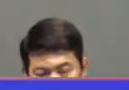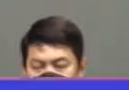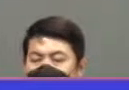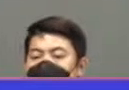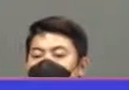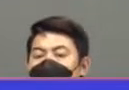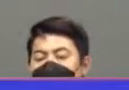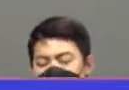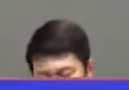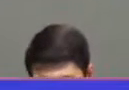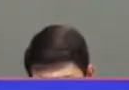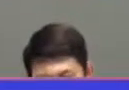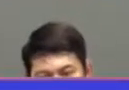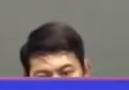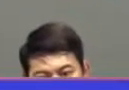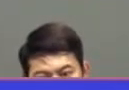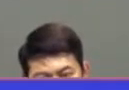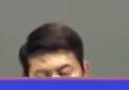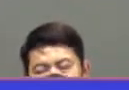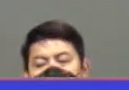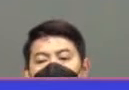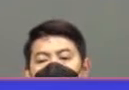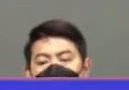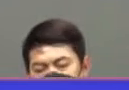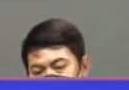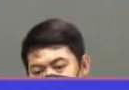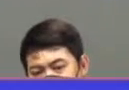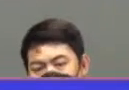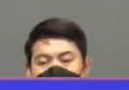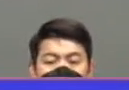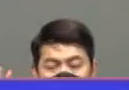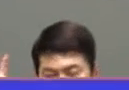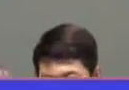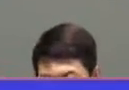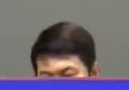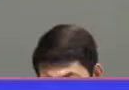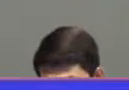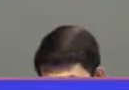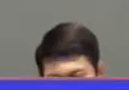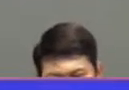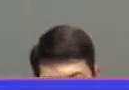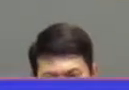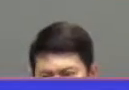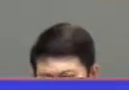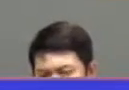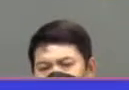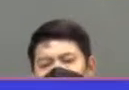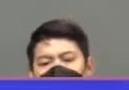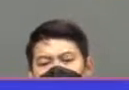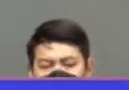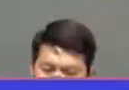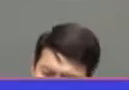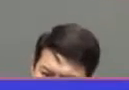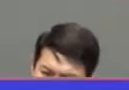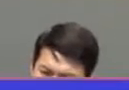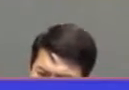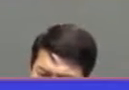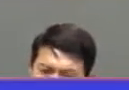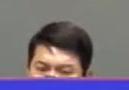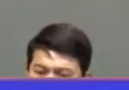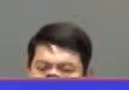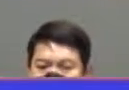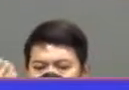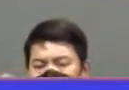การแห่งรัฐนะคะ400บาทแล้วก็คนละครึ่งเฟส5 โอ้มาแล้ว นี่ต้องทำเสียงเอ็กโคนะคนละครึ่งเฟส